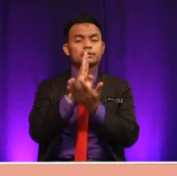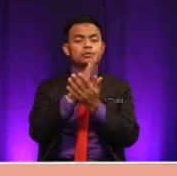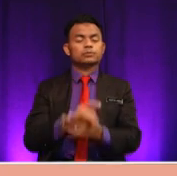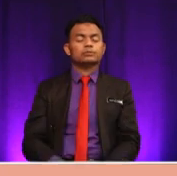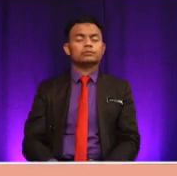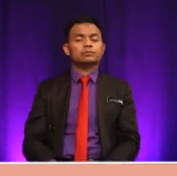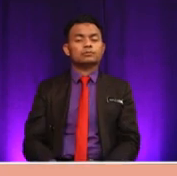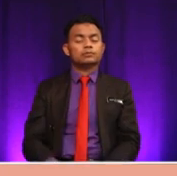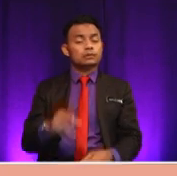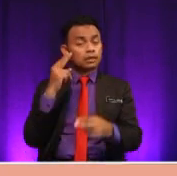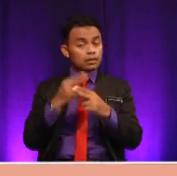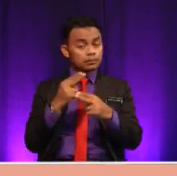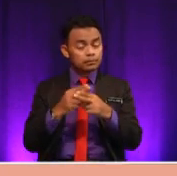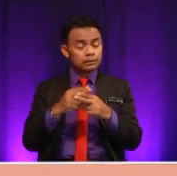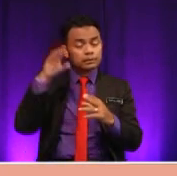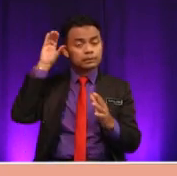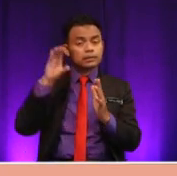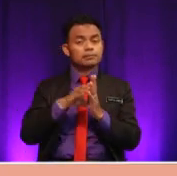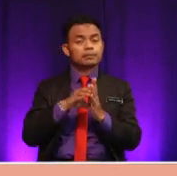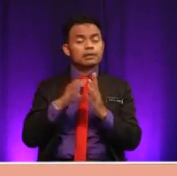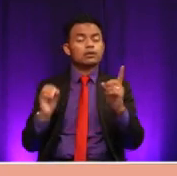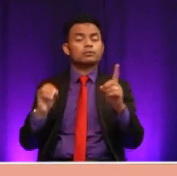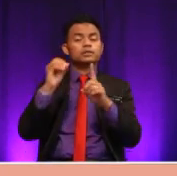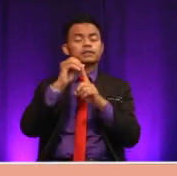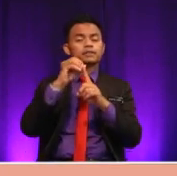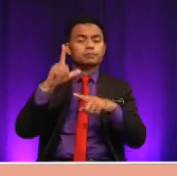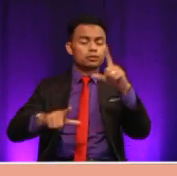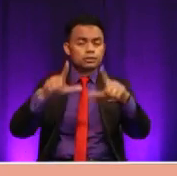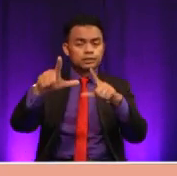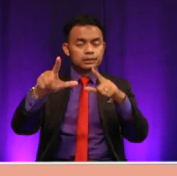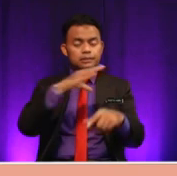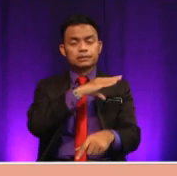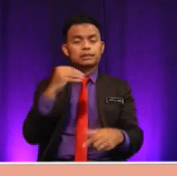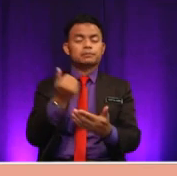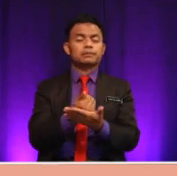objektif Presiden dan Presiden